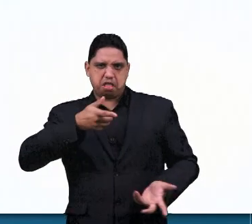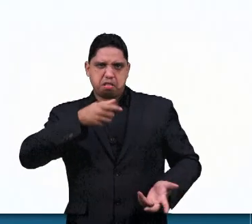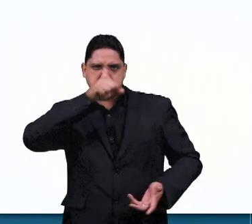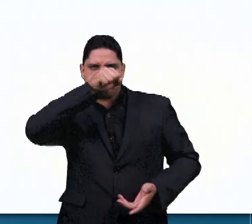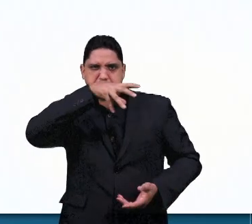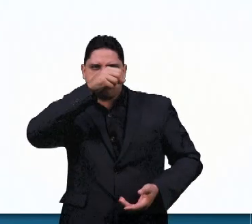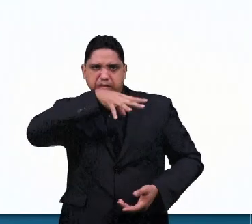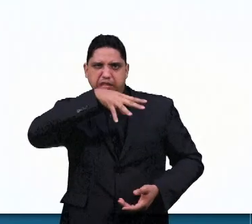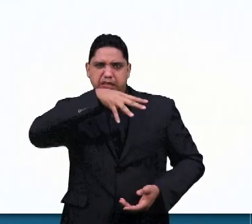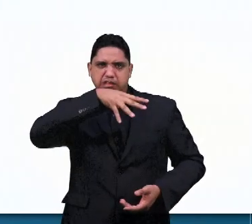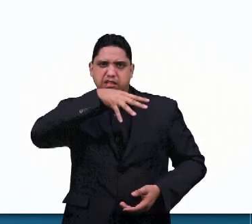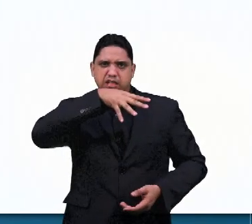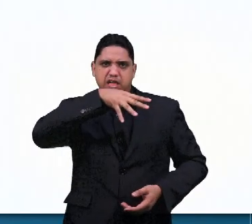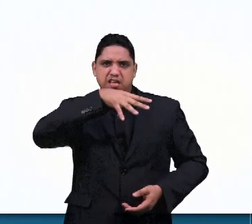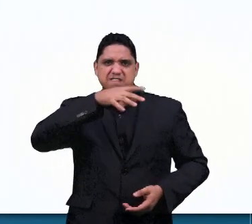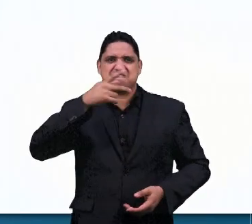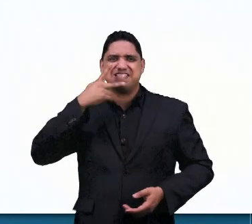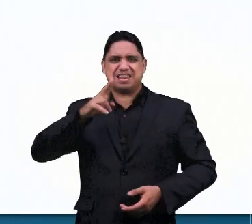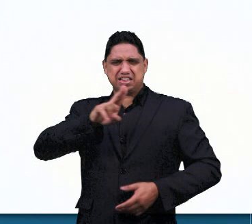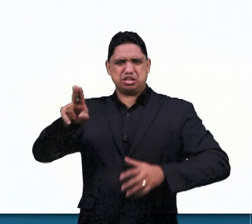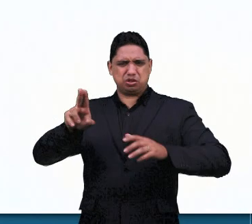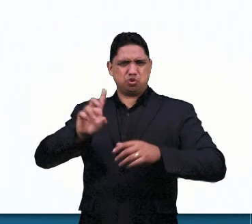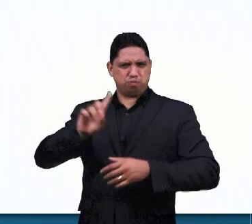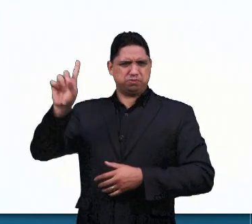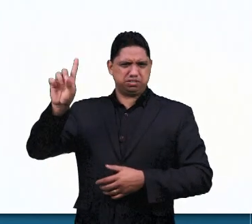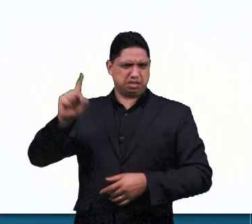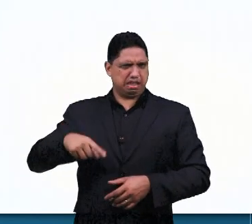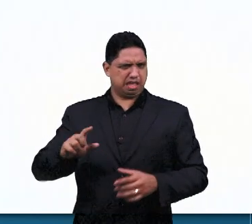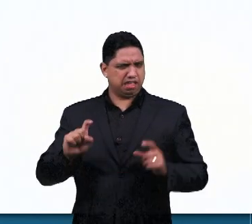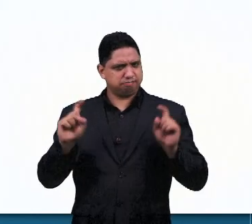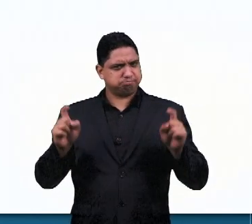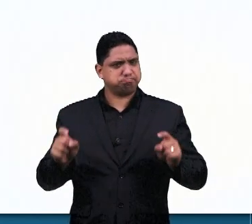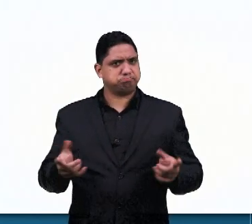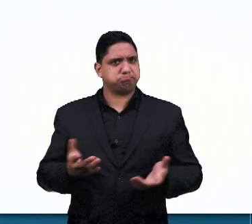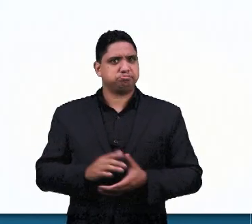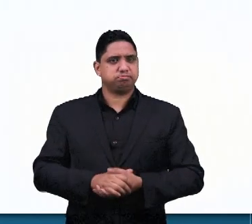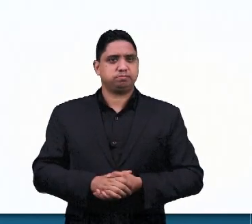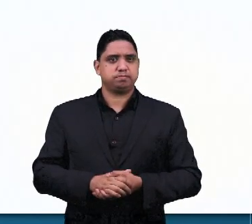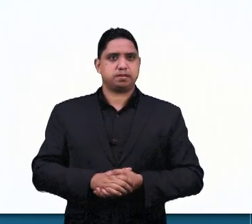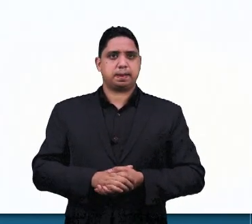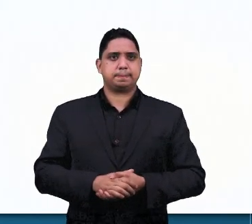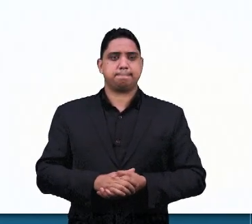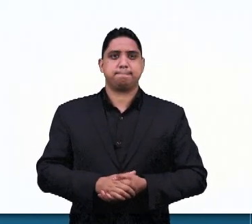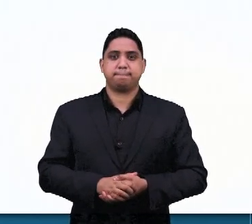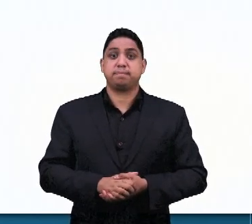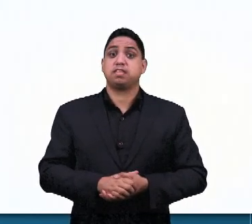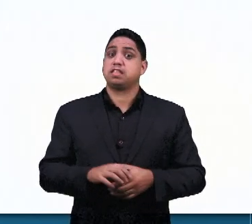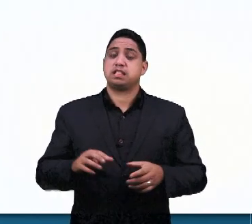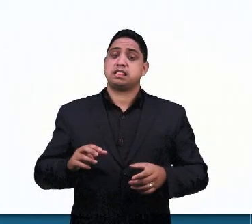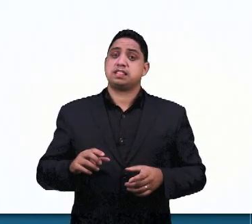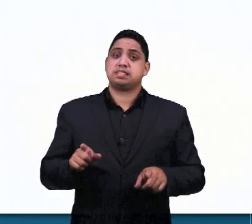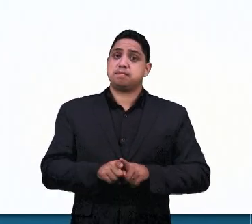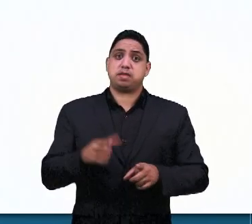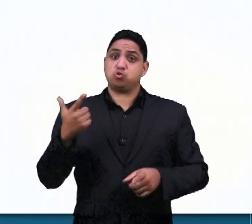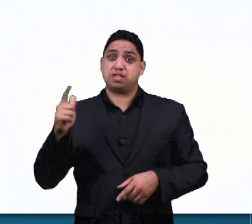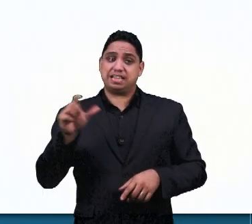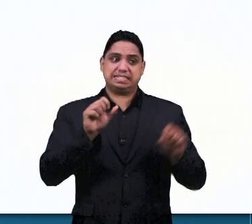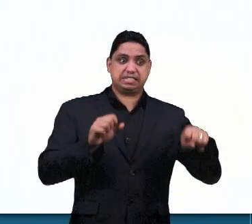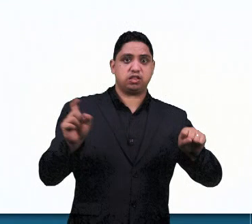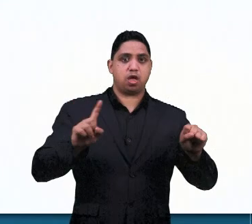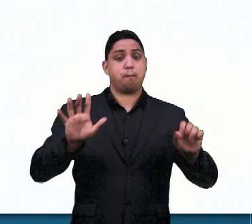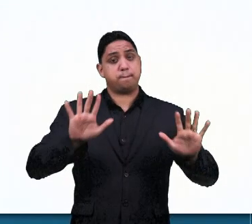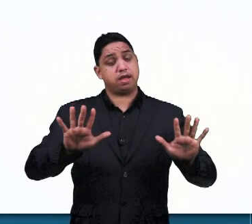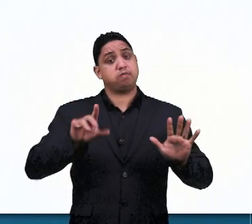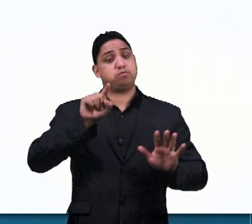une offense ou un abus du prophète en parlant au nom de Dieu. Ici, vous n'avez pas non